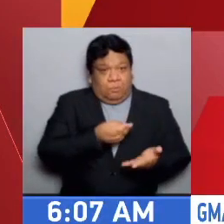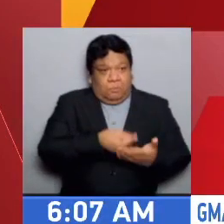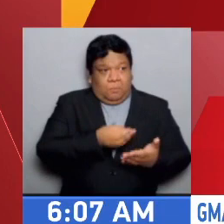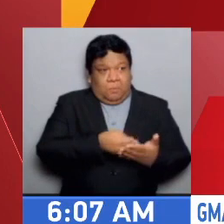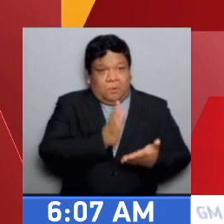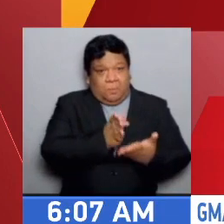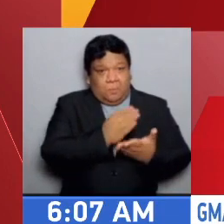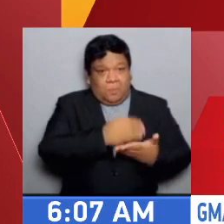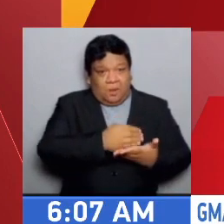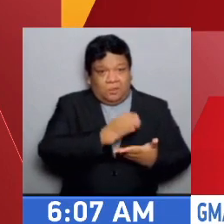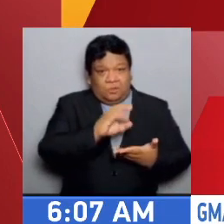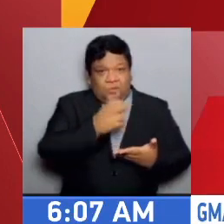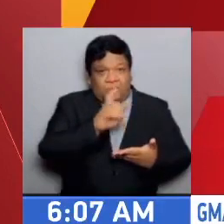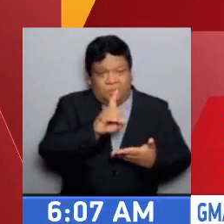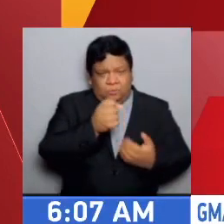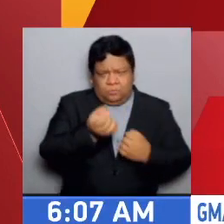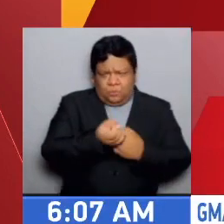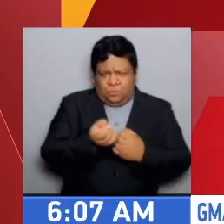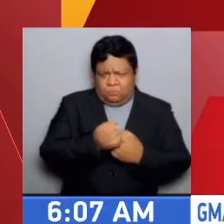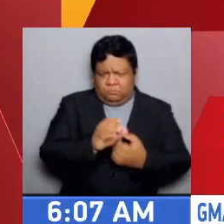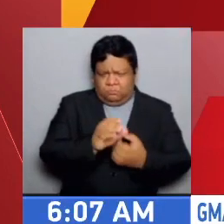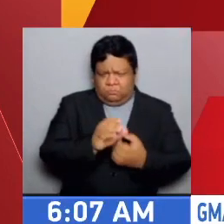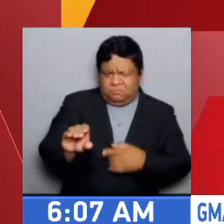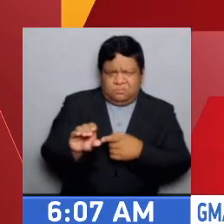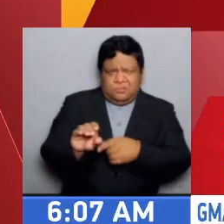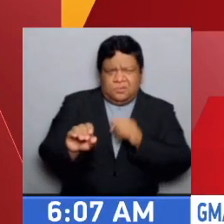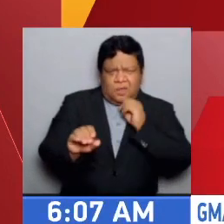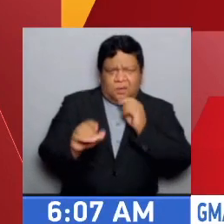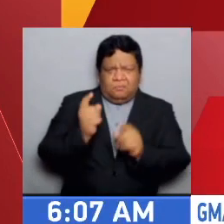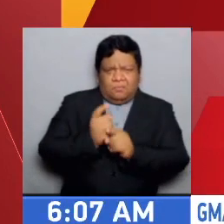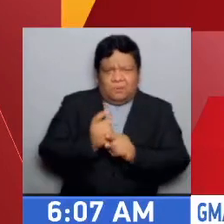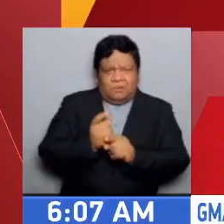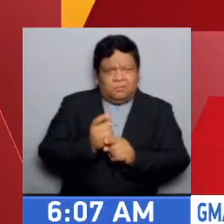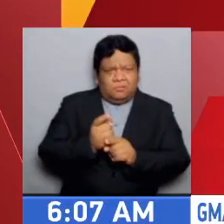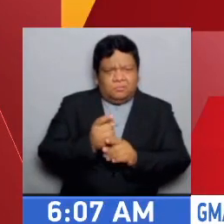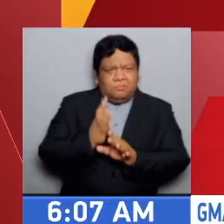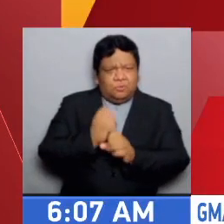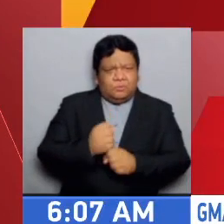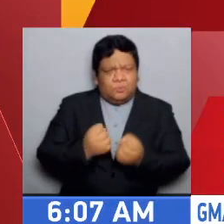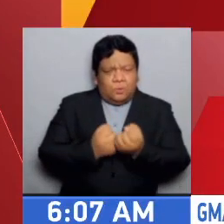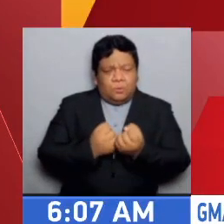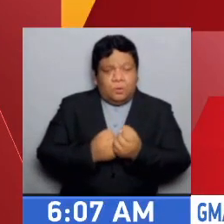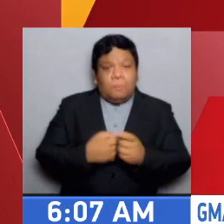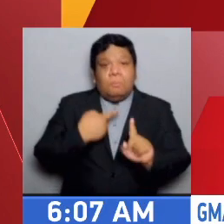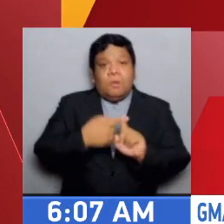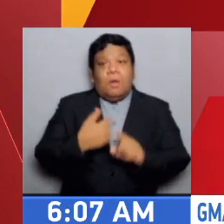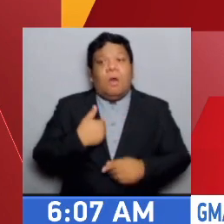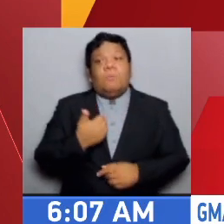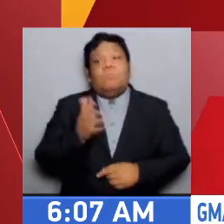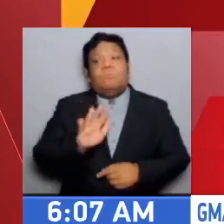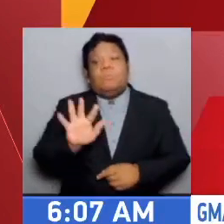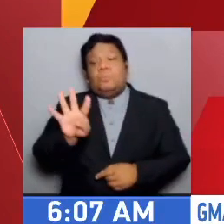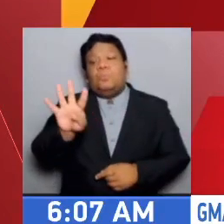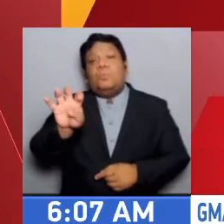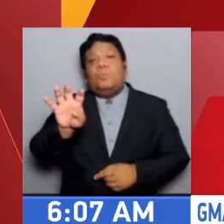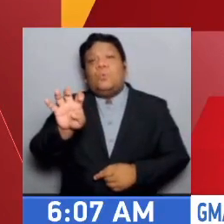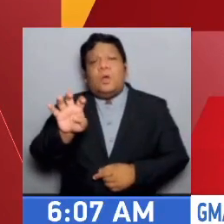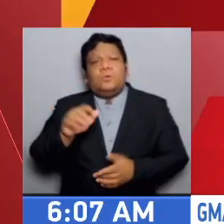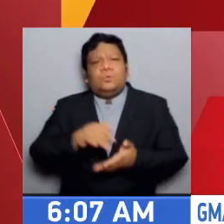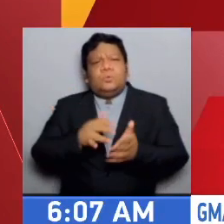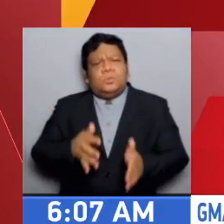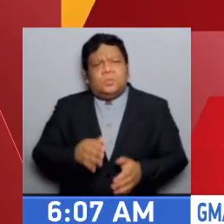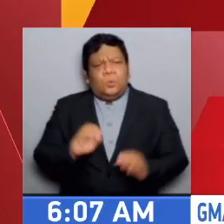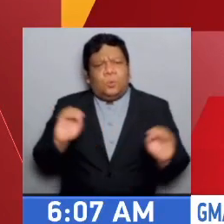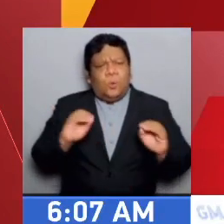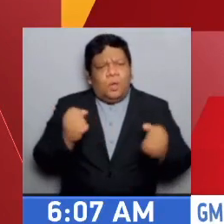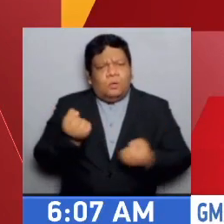mga benepisyaryo. Bukod dyan, may halos 400 estudyante rin daw na hindi nakatatanggap ng education subsidy. Git naman